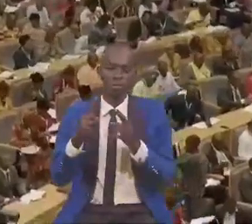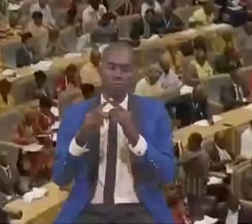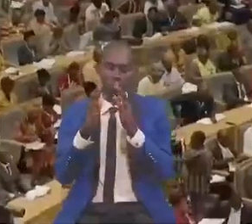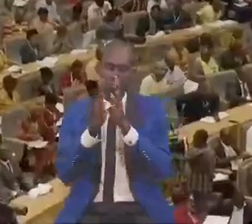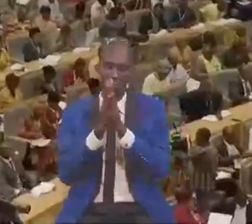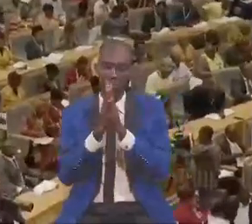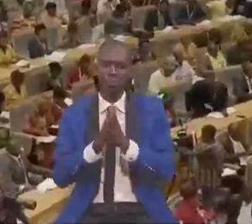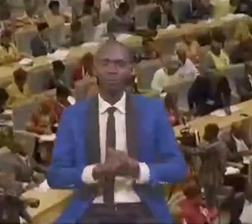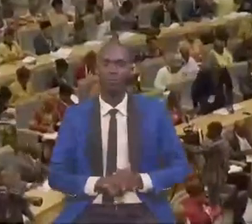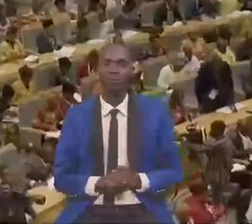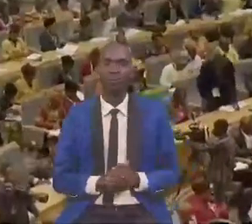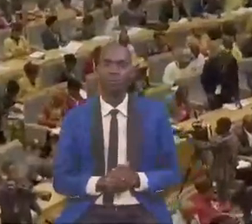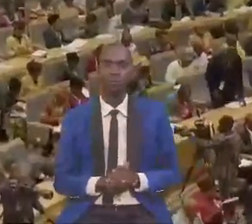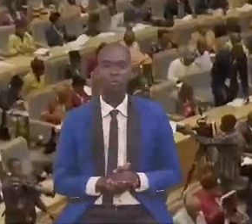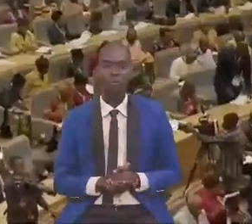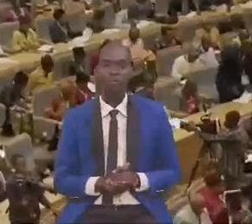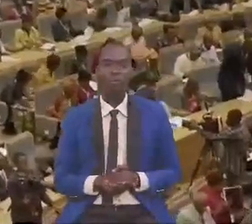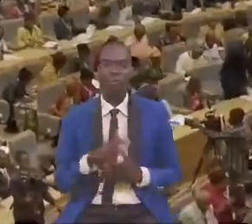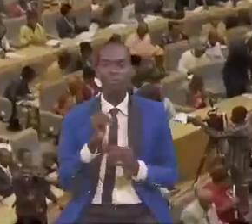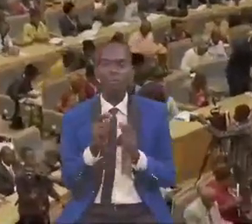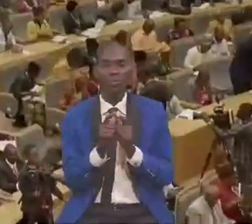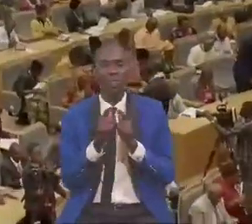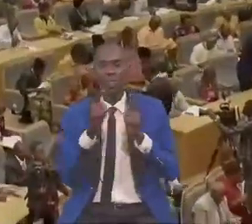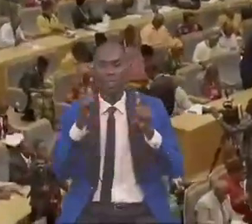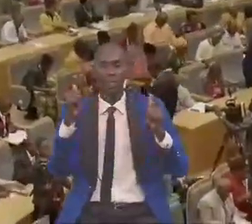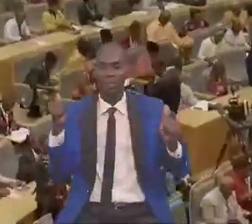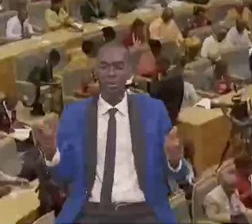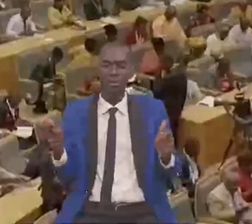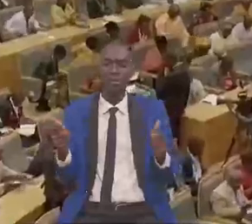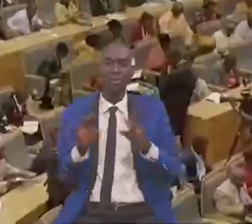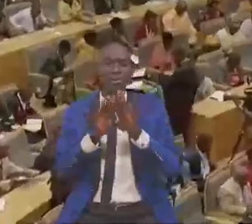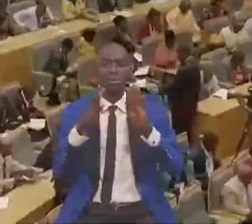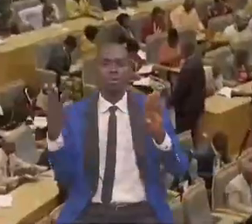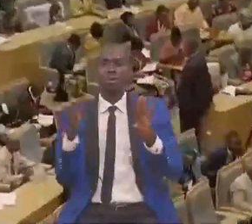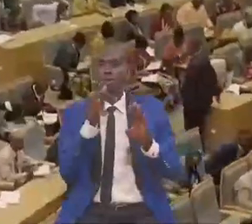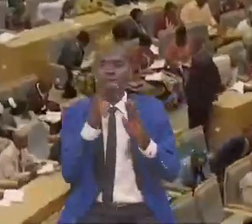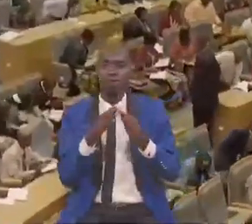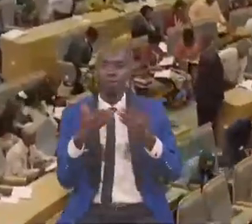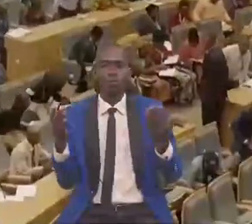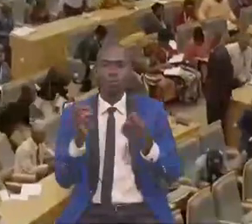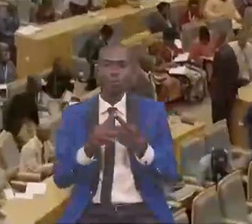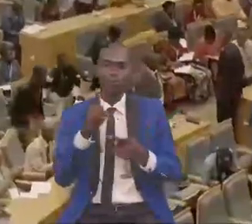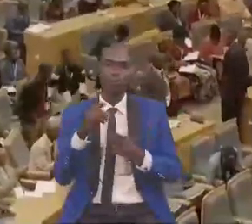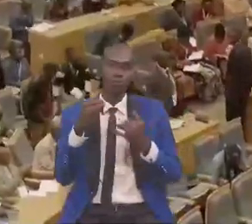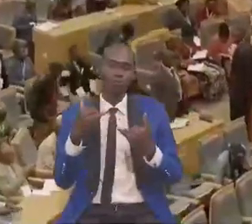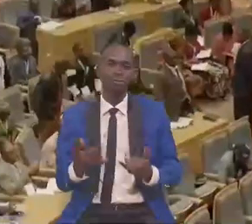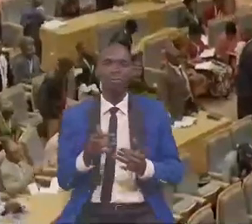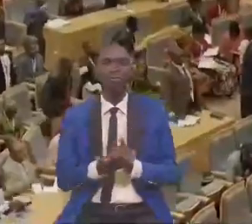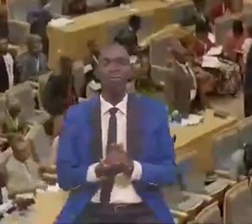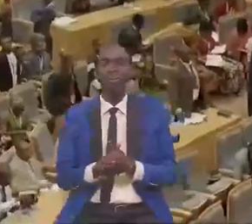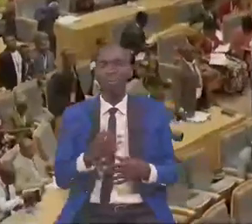à Dieu. Une porte efficace, mais ouverte. Ouverte pour toi. Et le